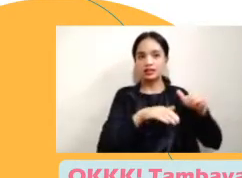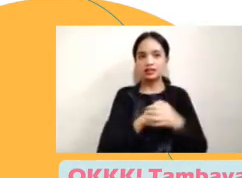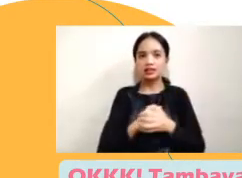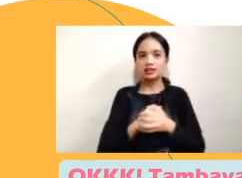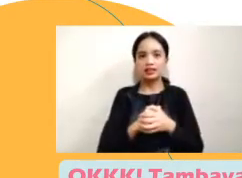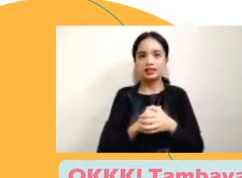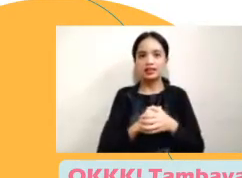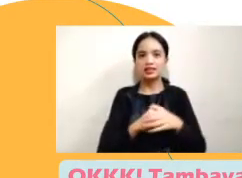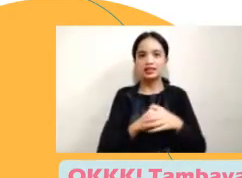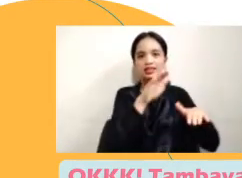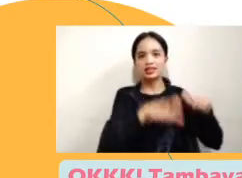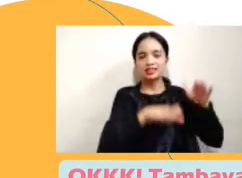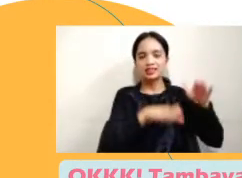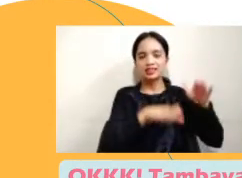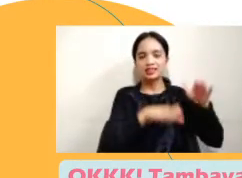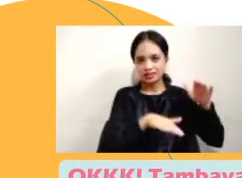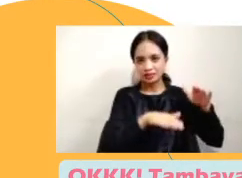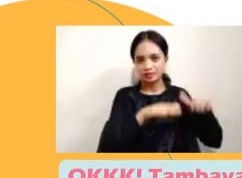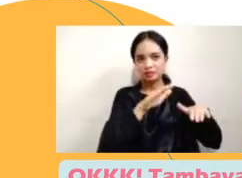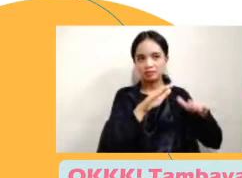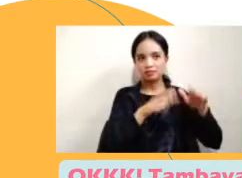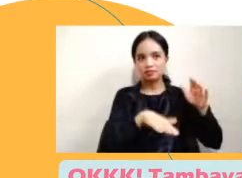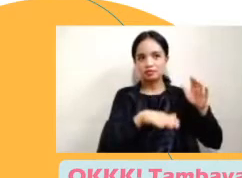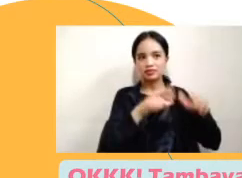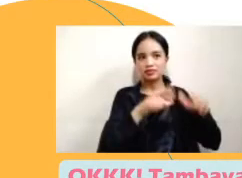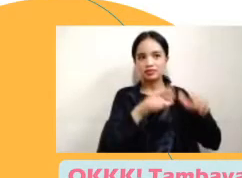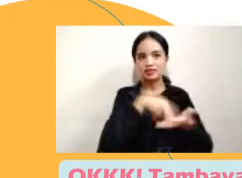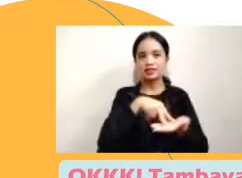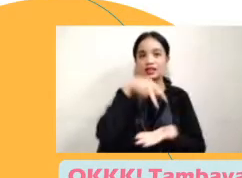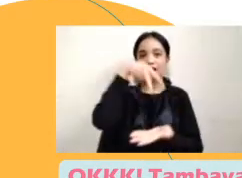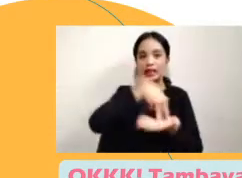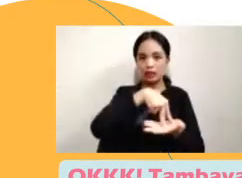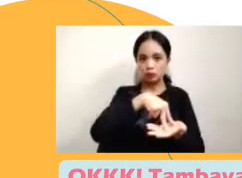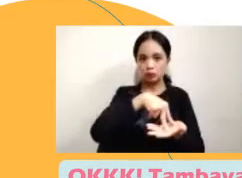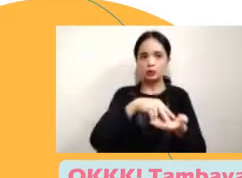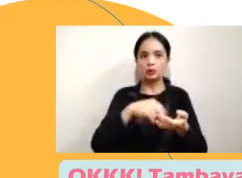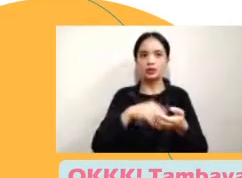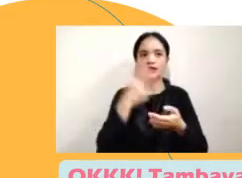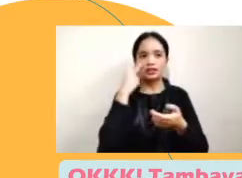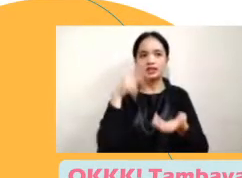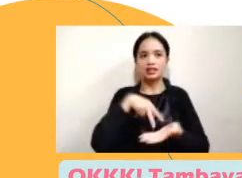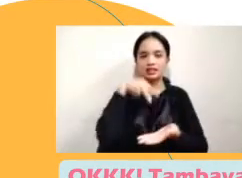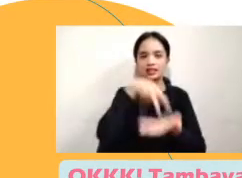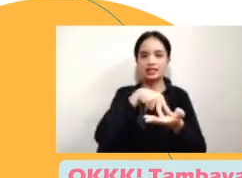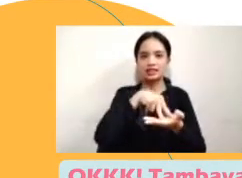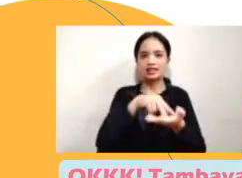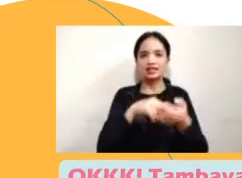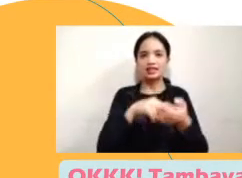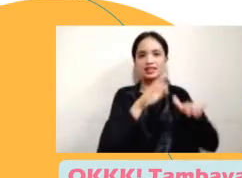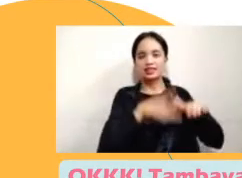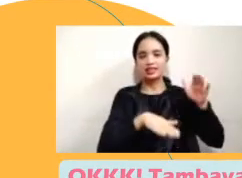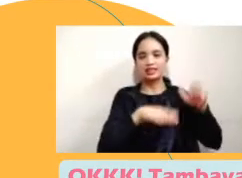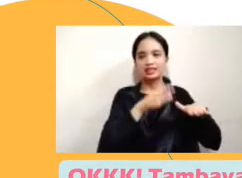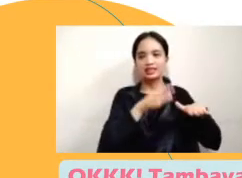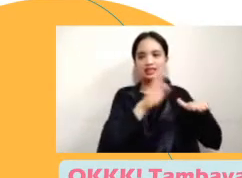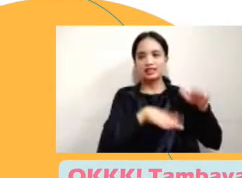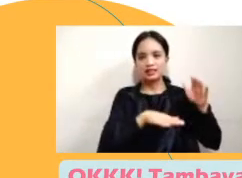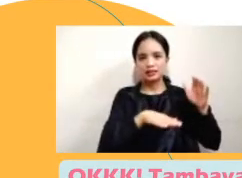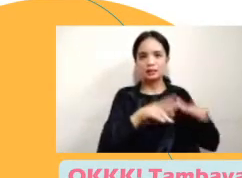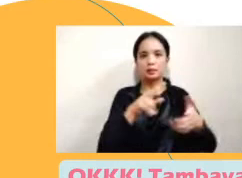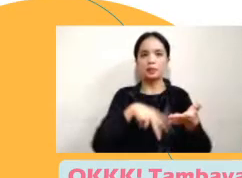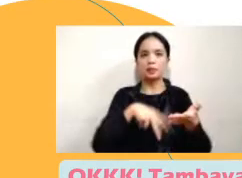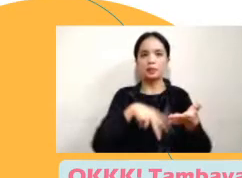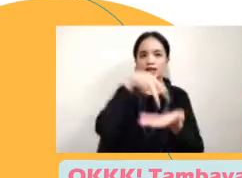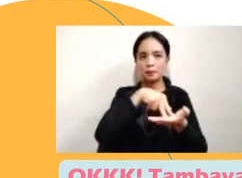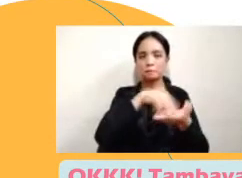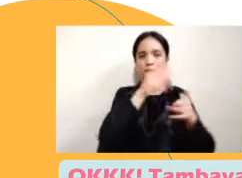Tayo, tayo, tayo, tayo, tayo, tayo, tayo, tayo,